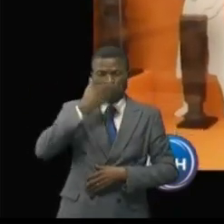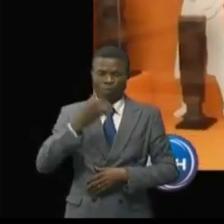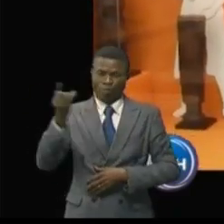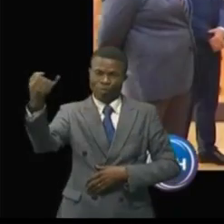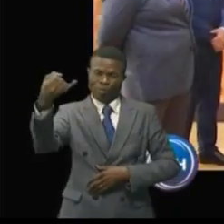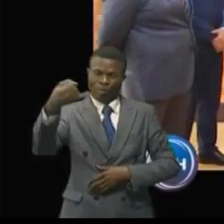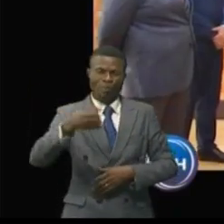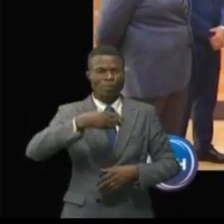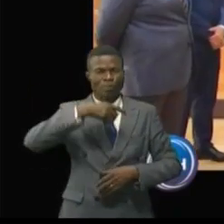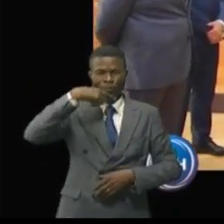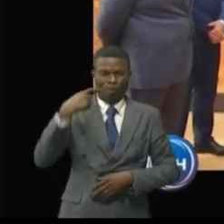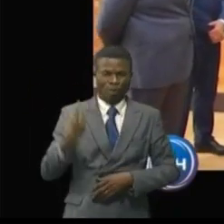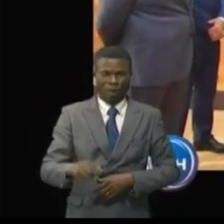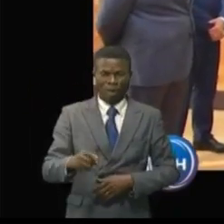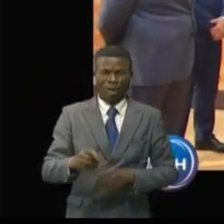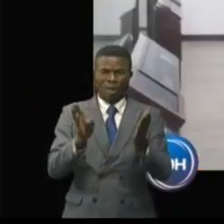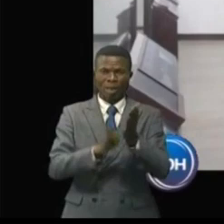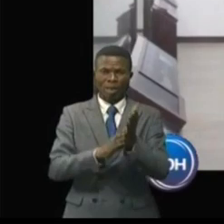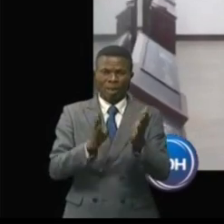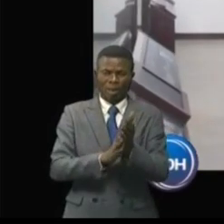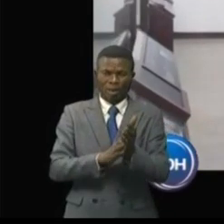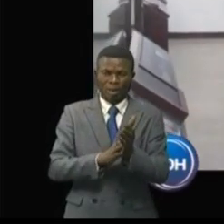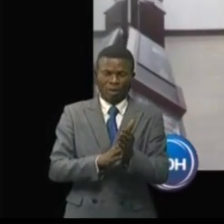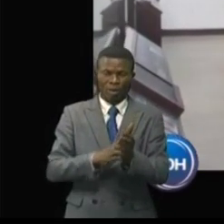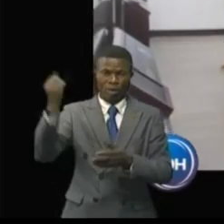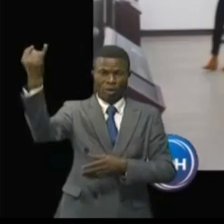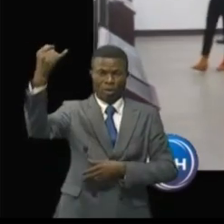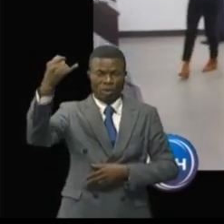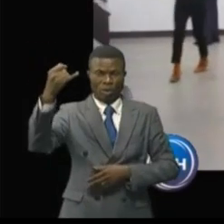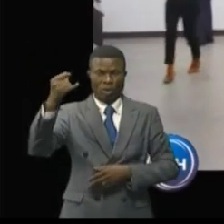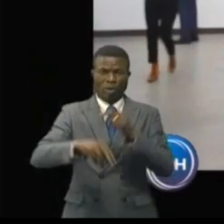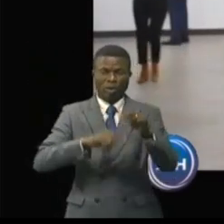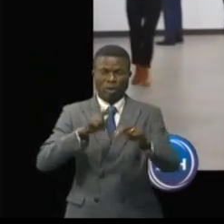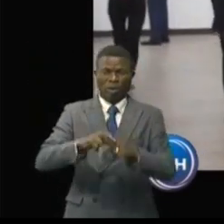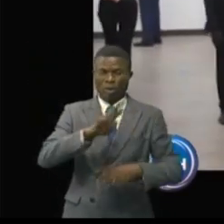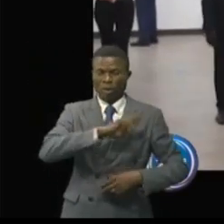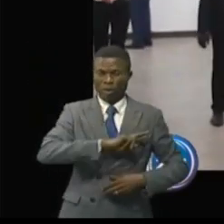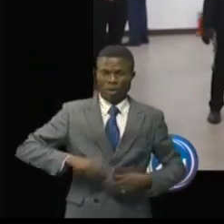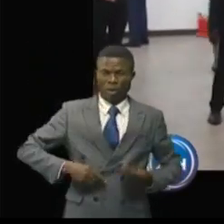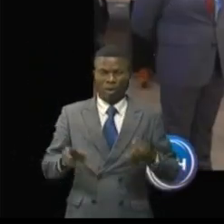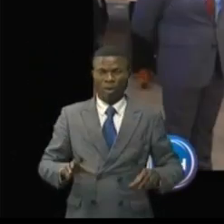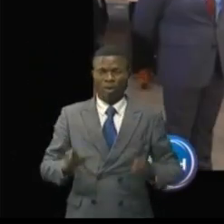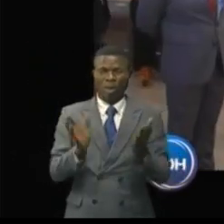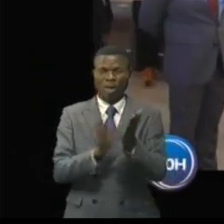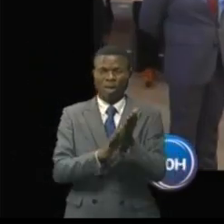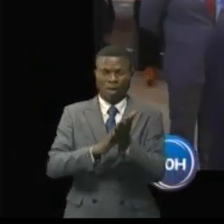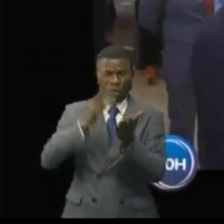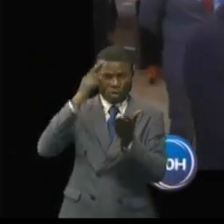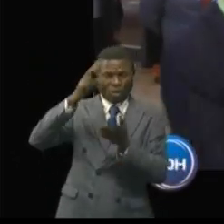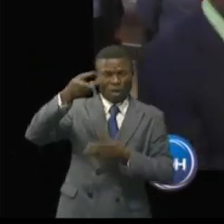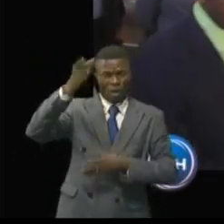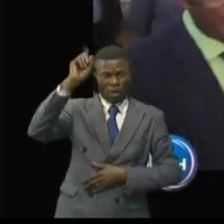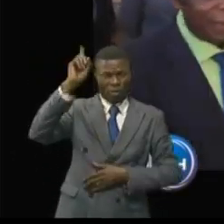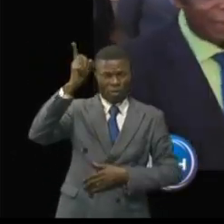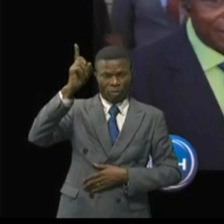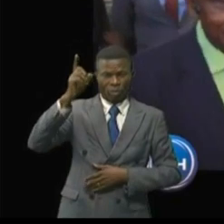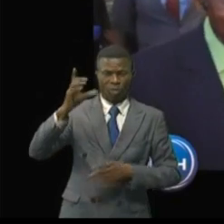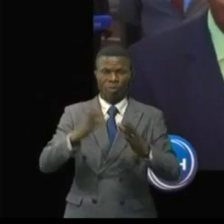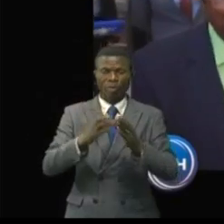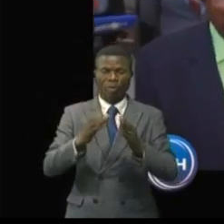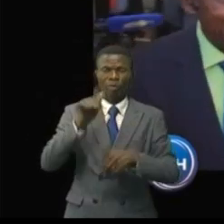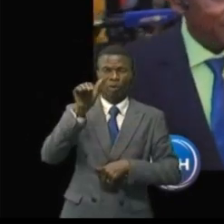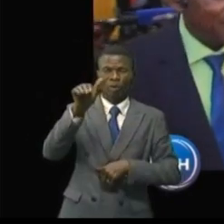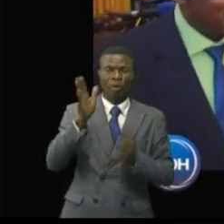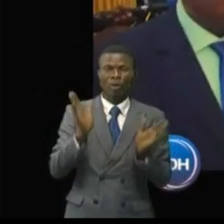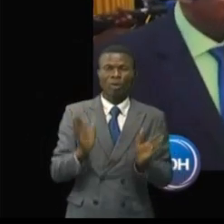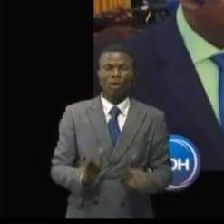congolaise. L'Institut des musées nationaux de la RDC est l'une des premières étapes de sa visite. Accompagné du directeur